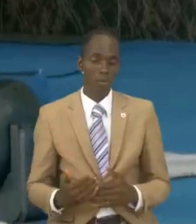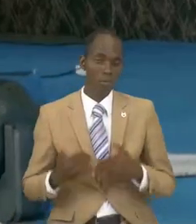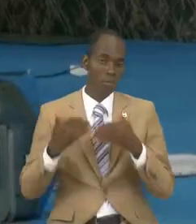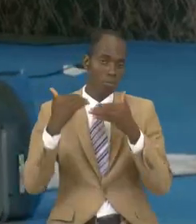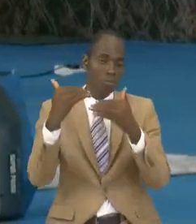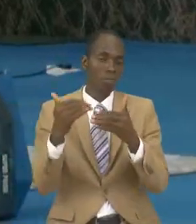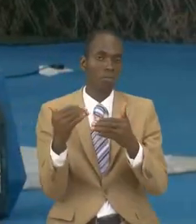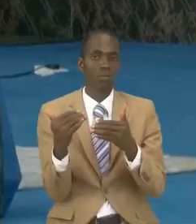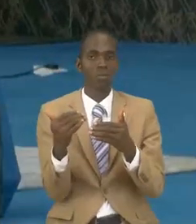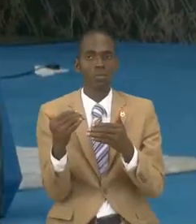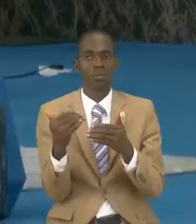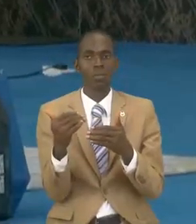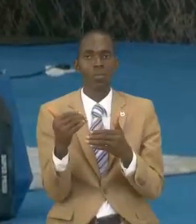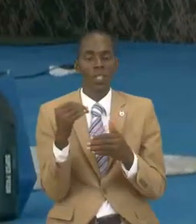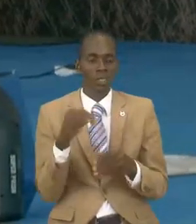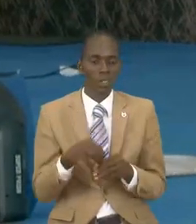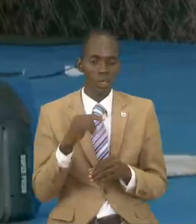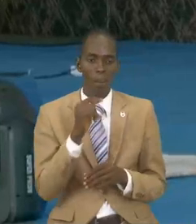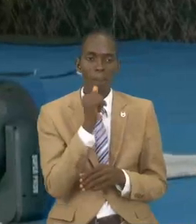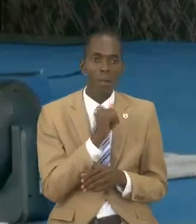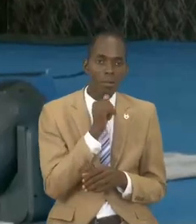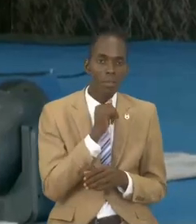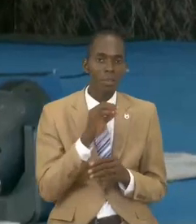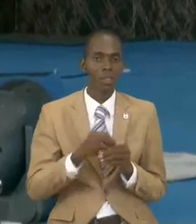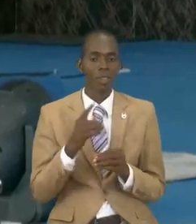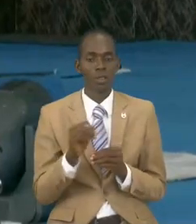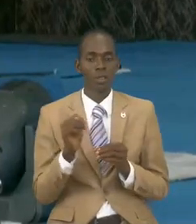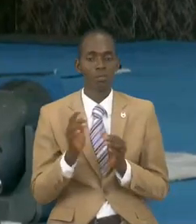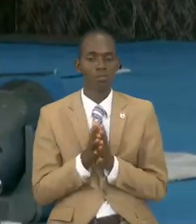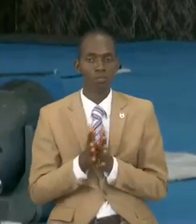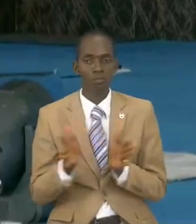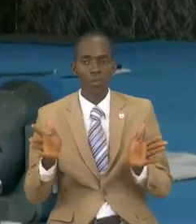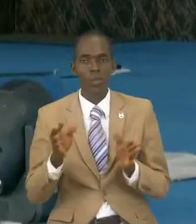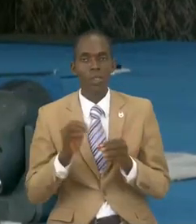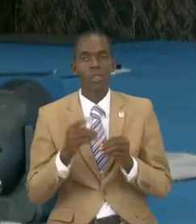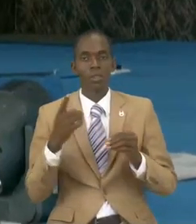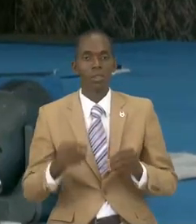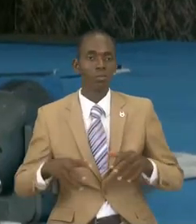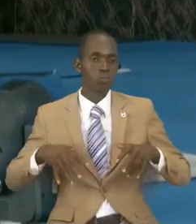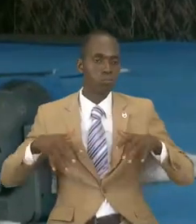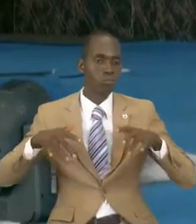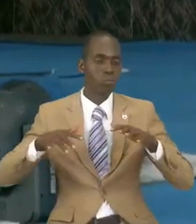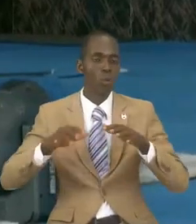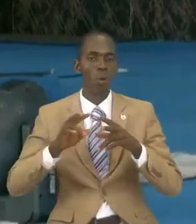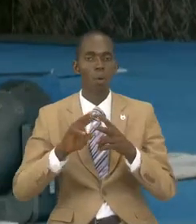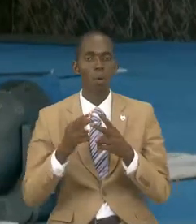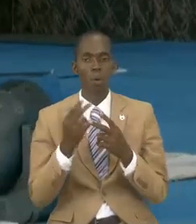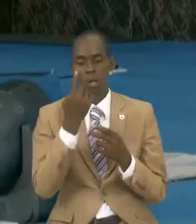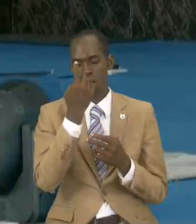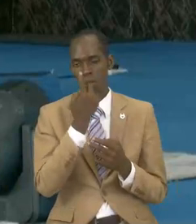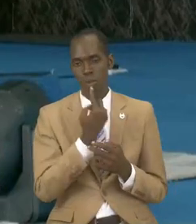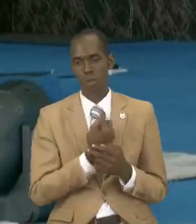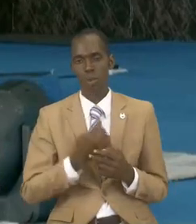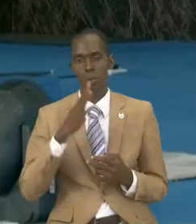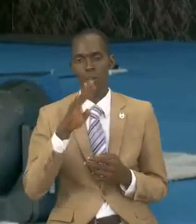alors, dorénavant, à partir de ce jour, en privé, en public, dans la multitude, ou lorsque